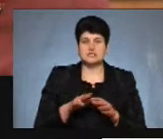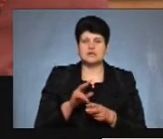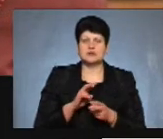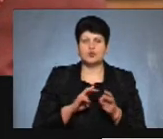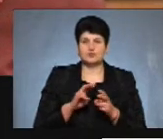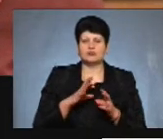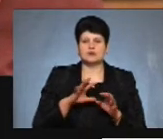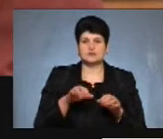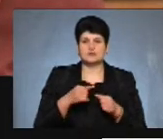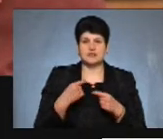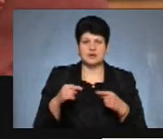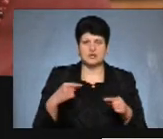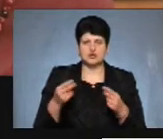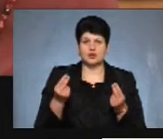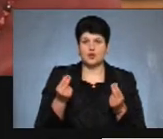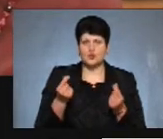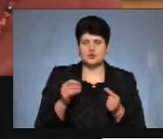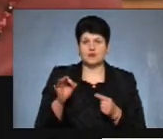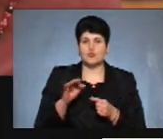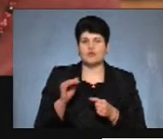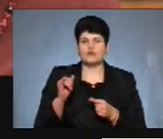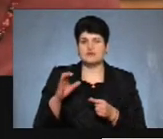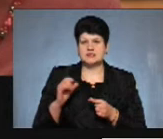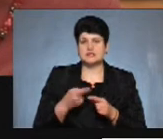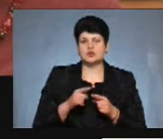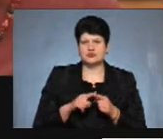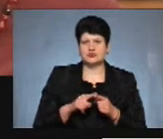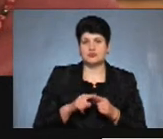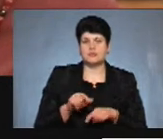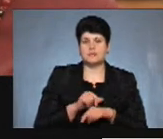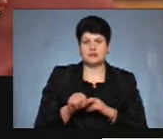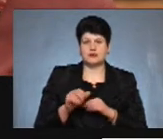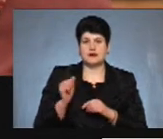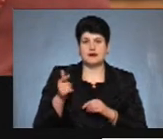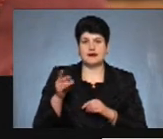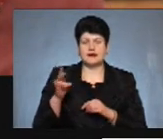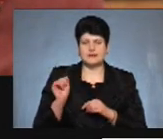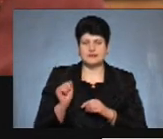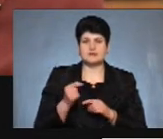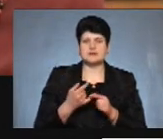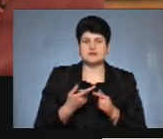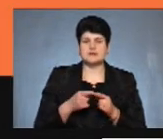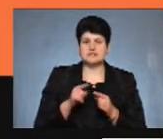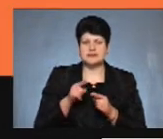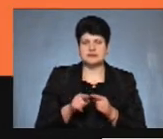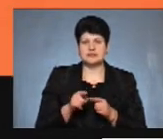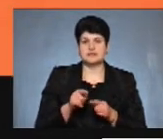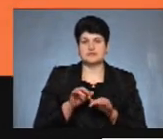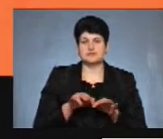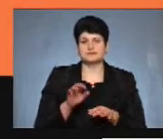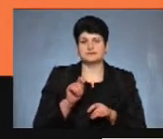інші кошти в офісі цього митного агента. Досудове розслідування у кримінальному провадженні триває.